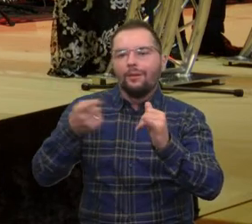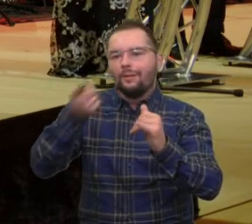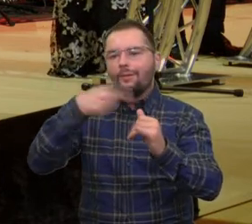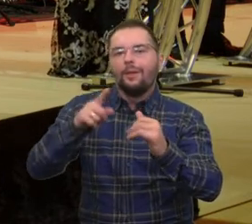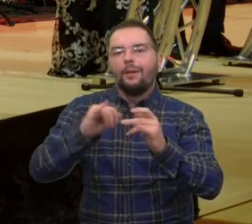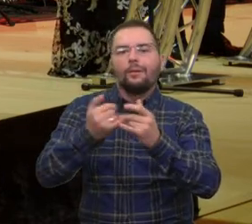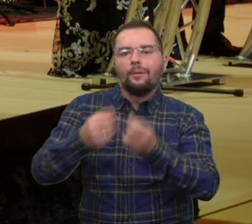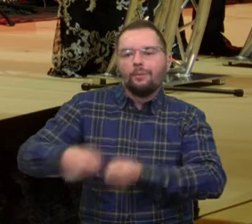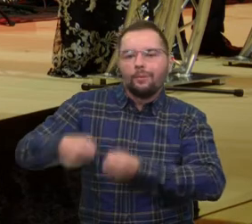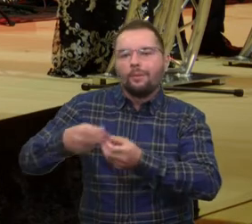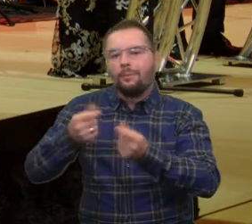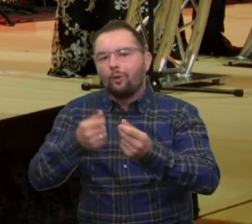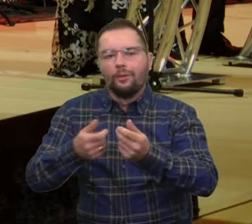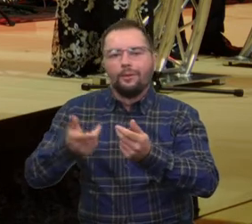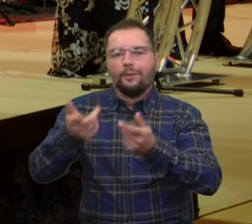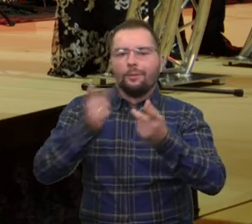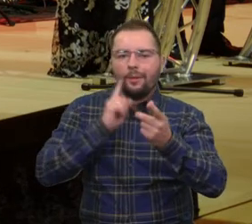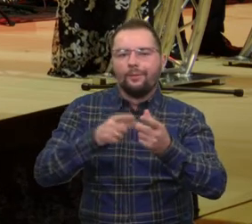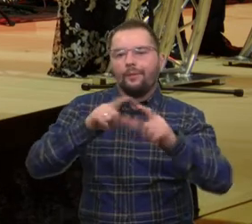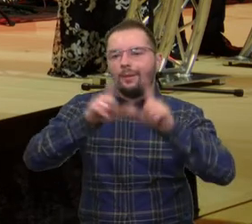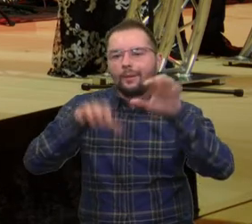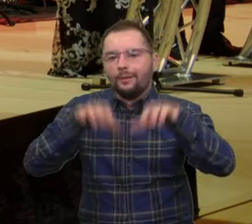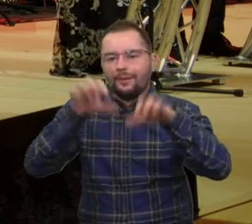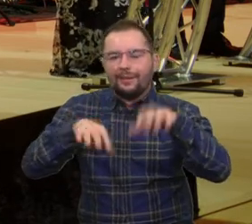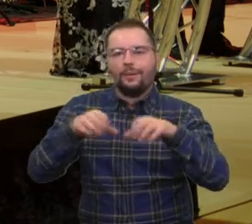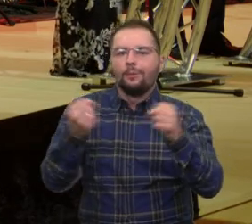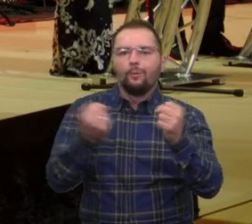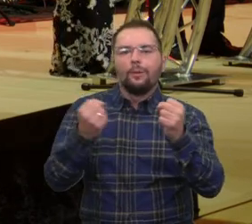nadwyżki finansowe, więc...